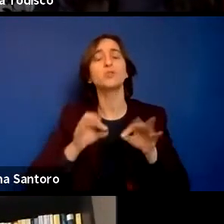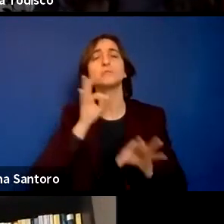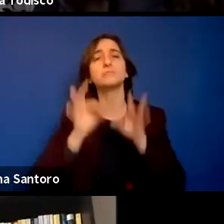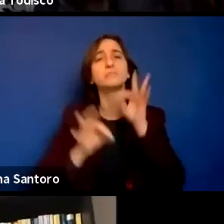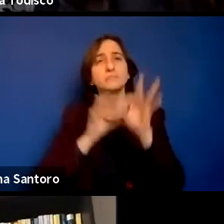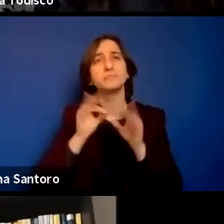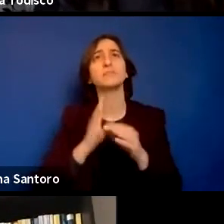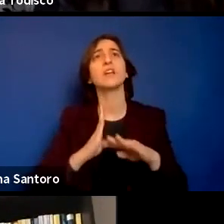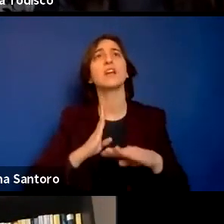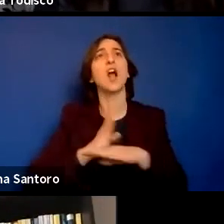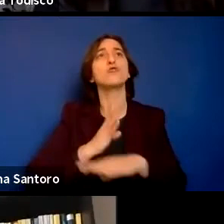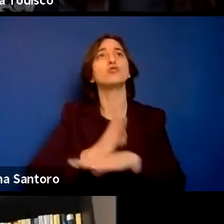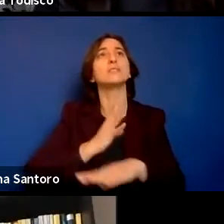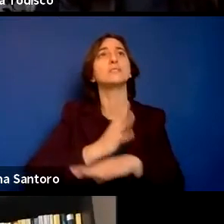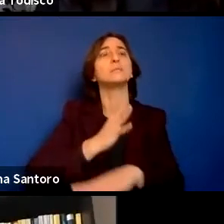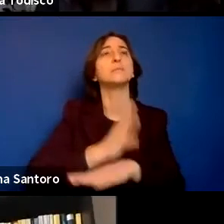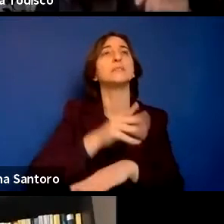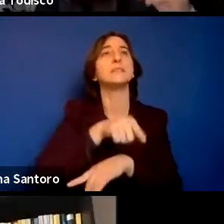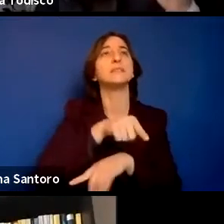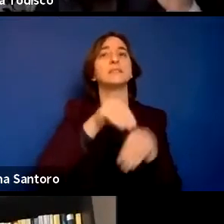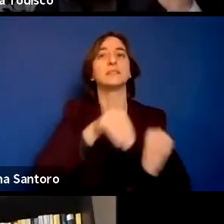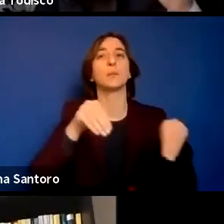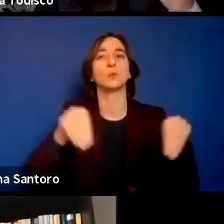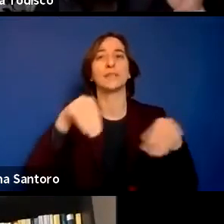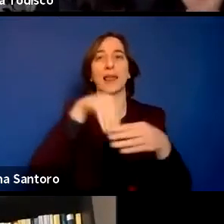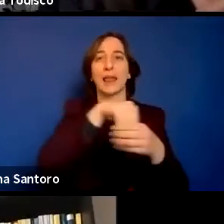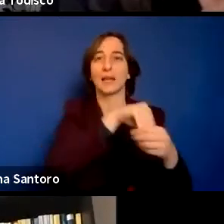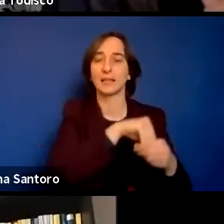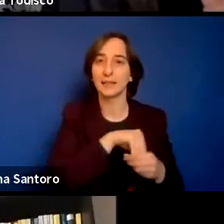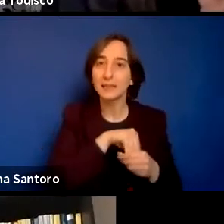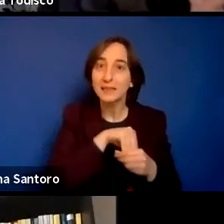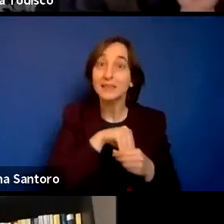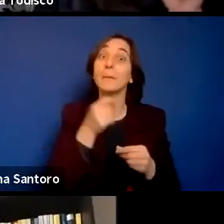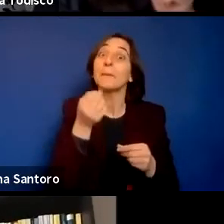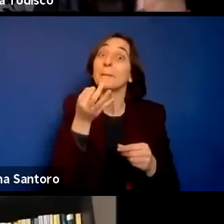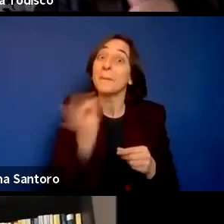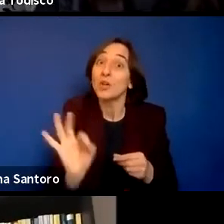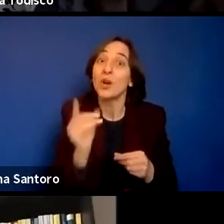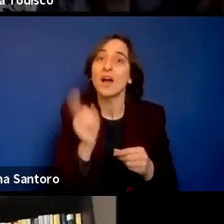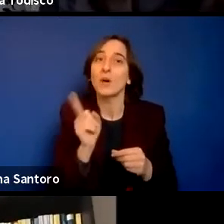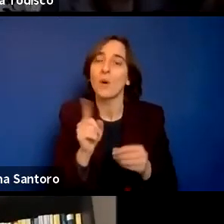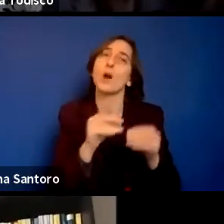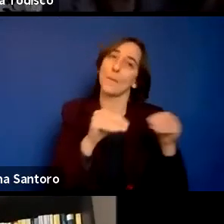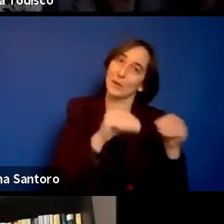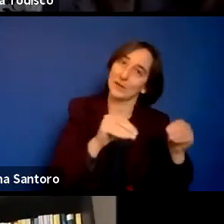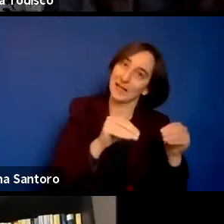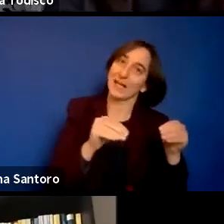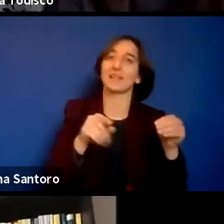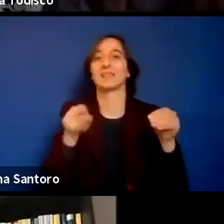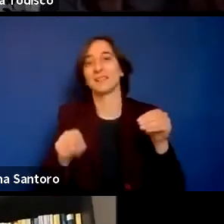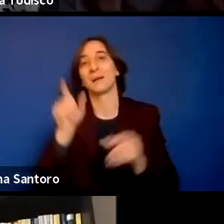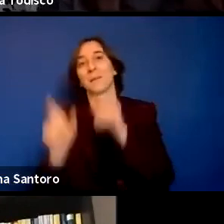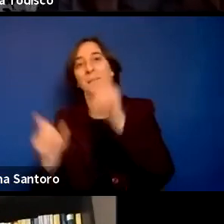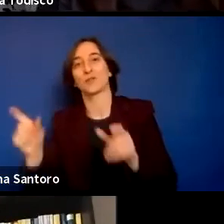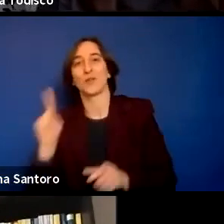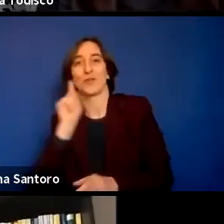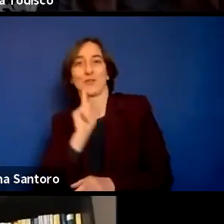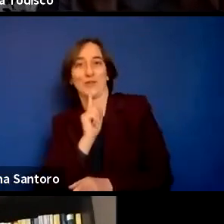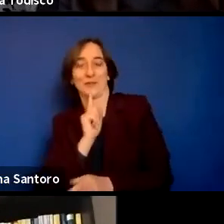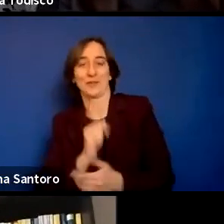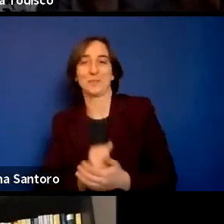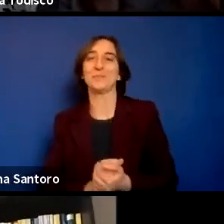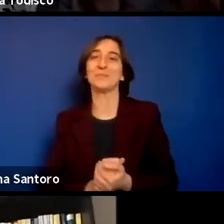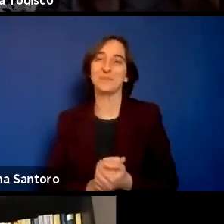museale e in particolare di musei e persone sorde. Ne parliamo con i nostri ospiti che